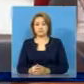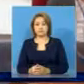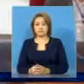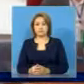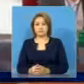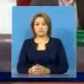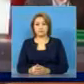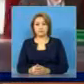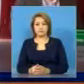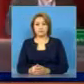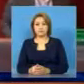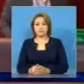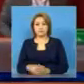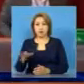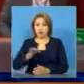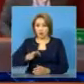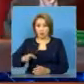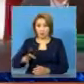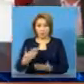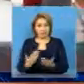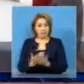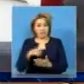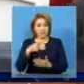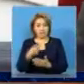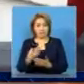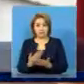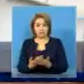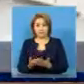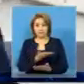қаладағы облыста жаңағы айтқандай біздерде